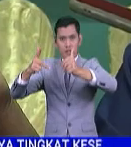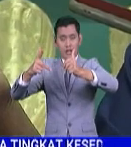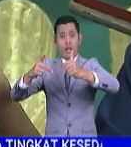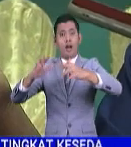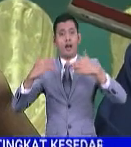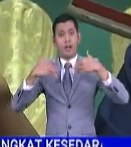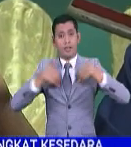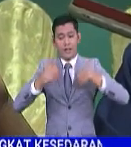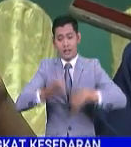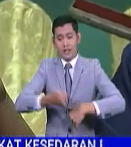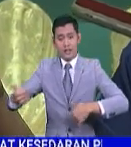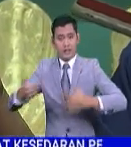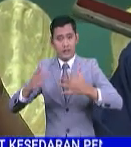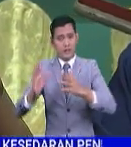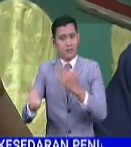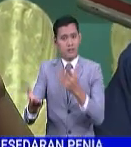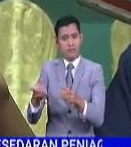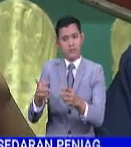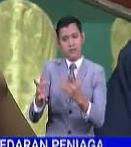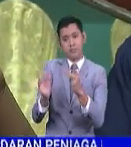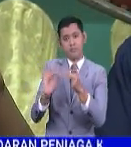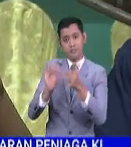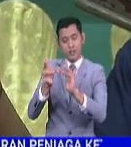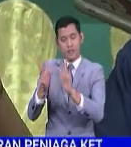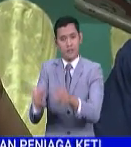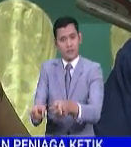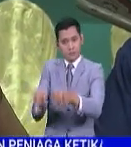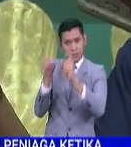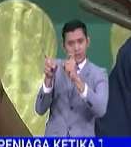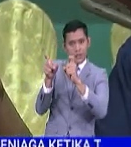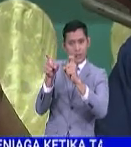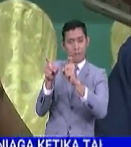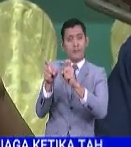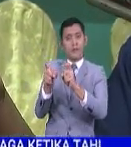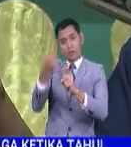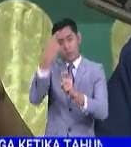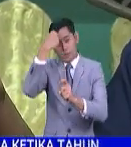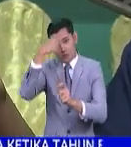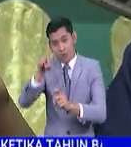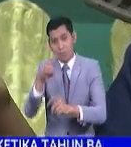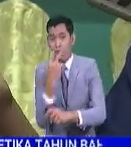dipasang alat-alat router dan sebagainya untuk meningkatkan secara sementara.